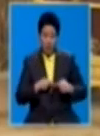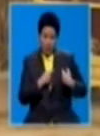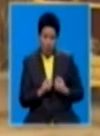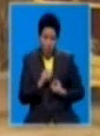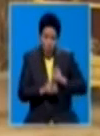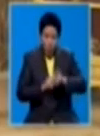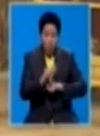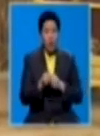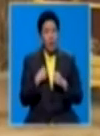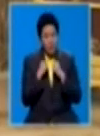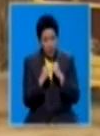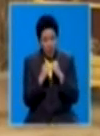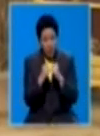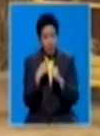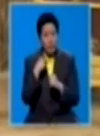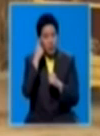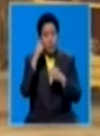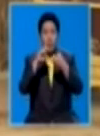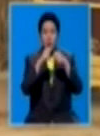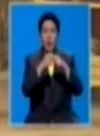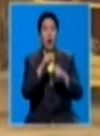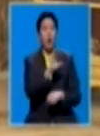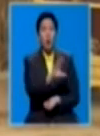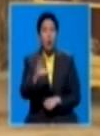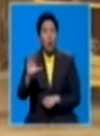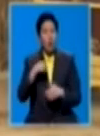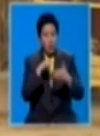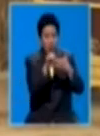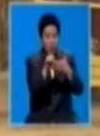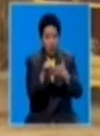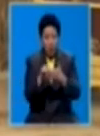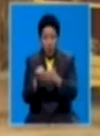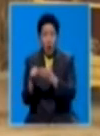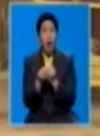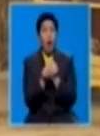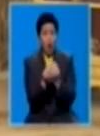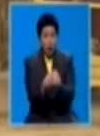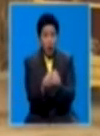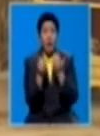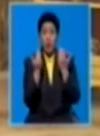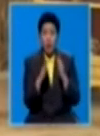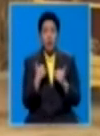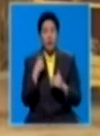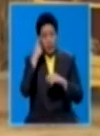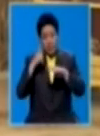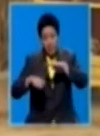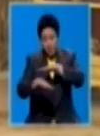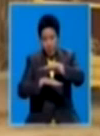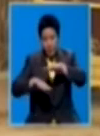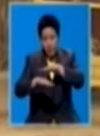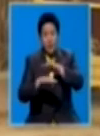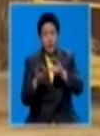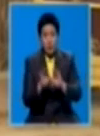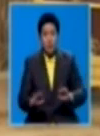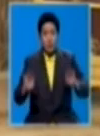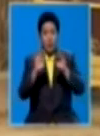และพยายามอย่างเต็มที่ที่จะแก้ปัญหาความเดือดร้อนต่างๆให้กับพี่น้องประชาชนรวมทั้งการวางรากฐานที่สำคัญ